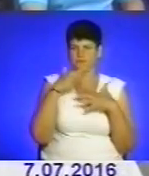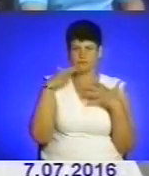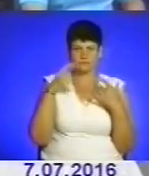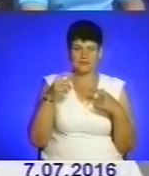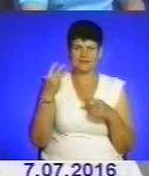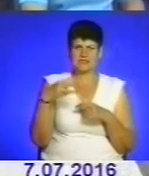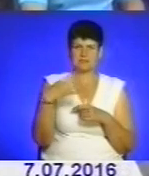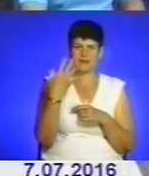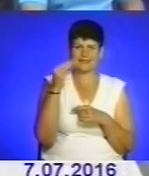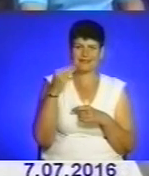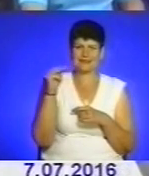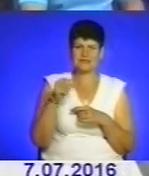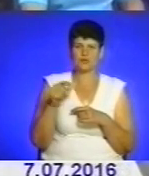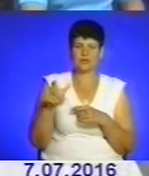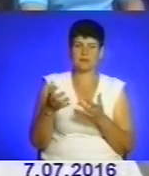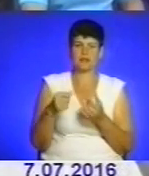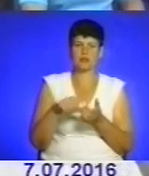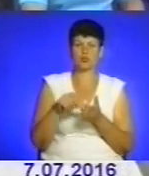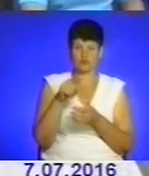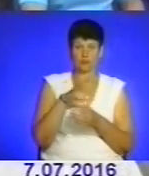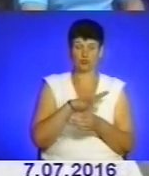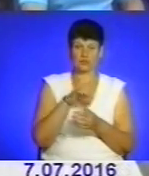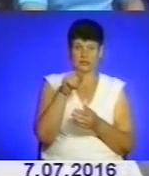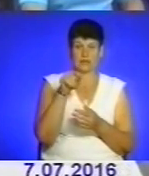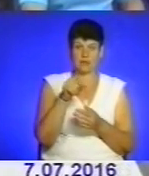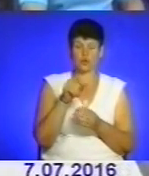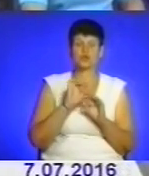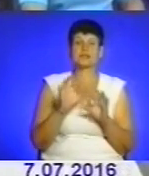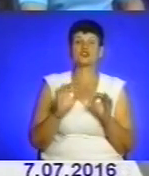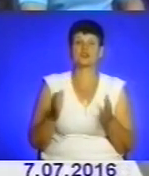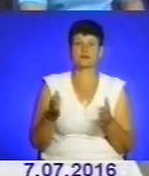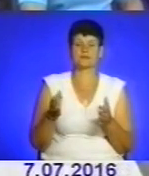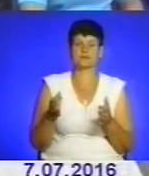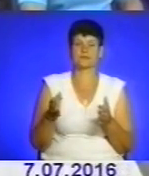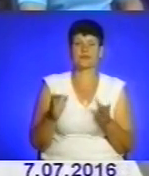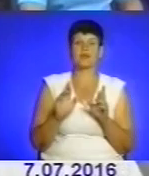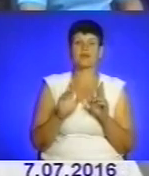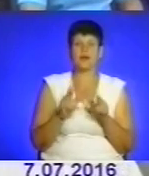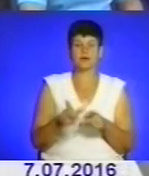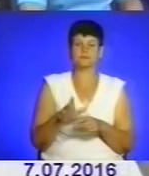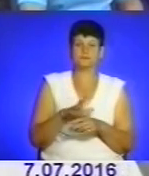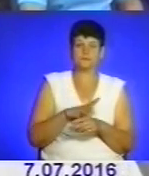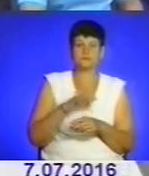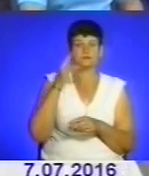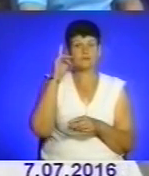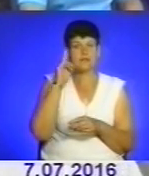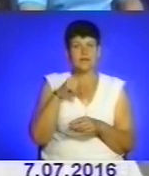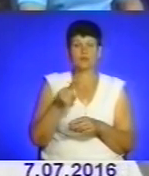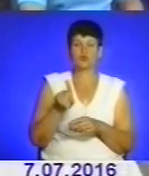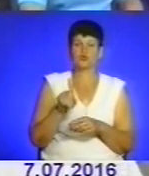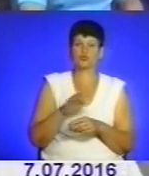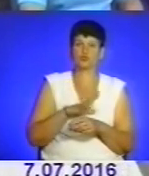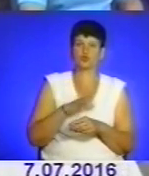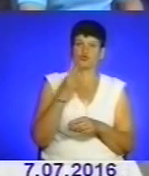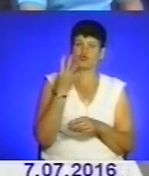осіб взяли у ньому участь. Ви були там, безпосередньо розкажіть, що, як відбувалося. Знаємо, що було 4 вимоги,